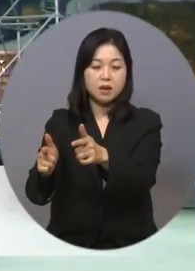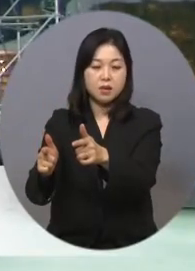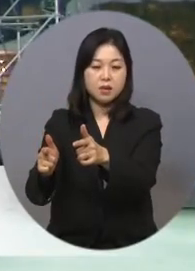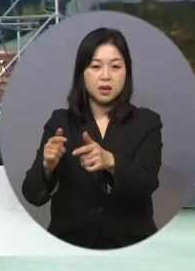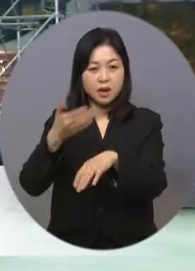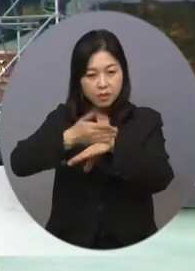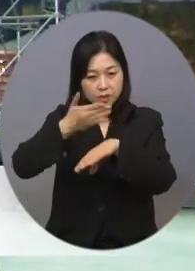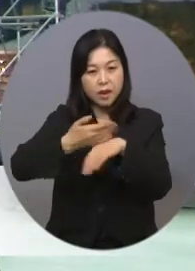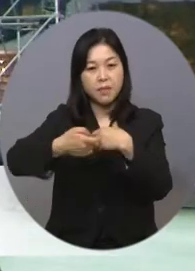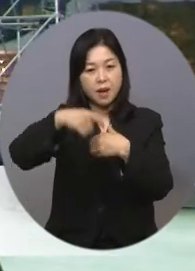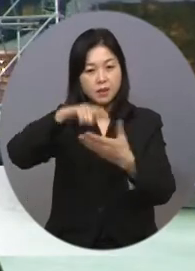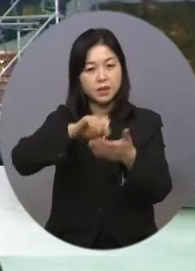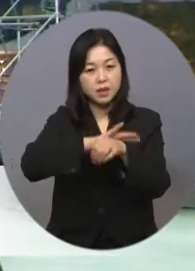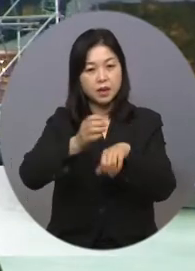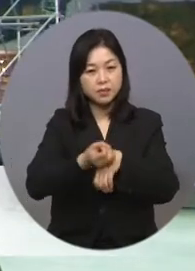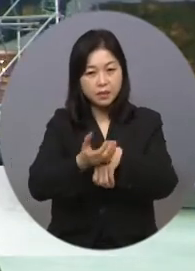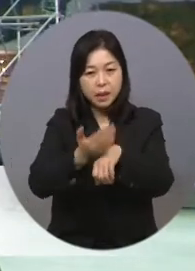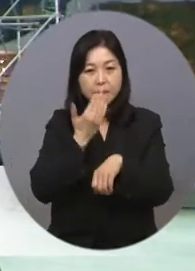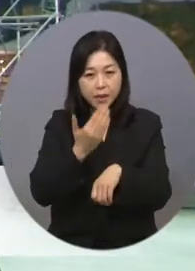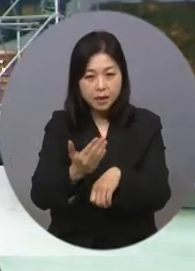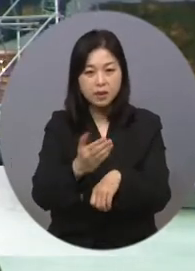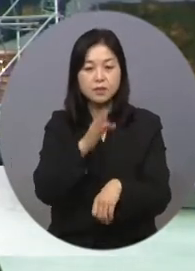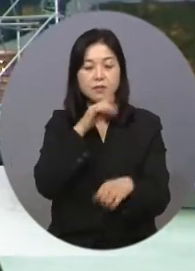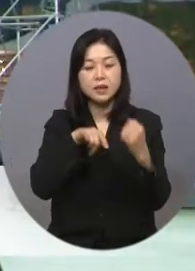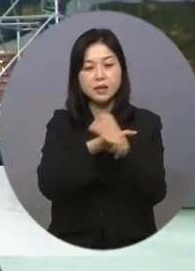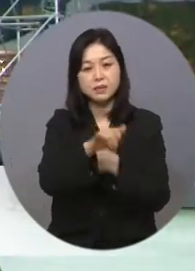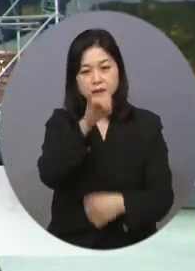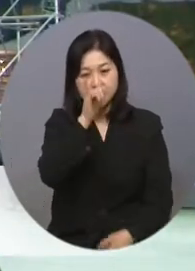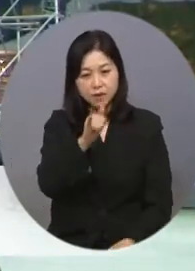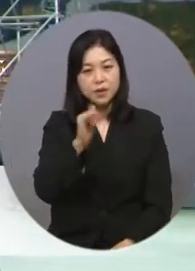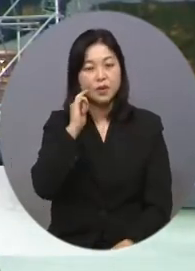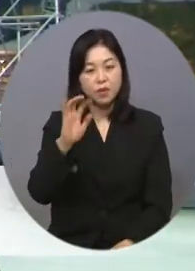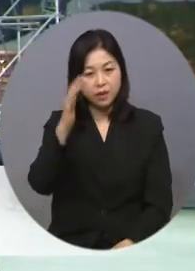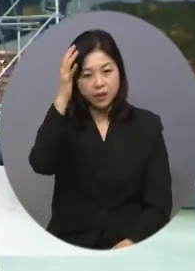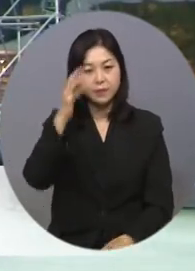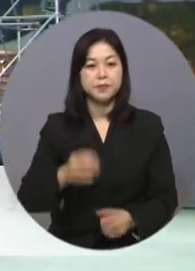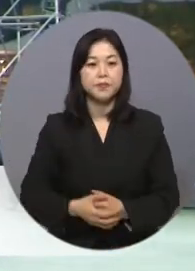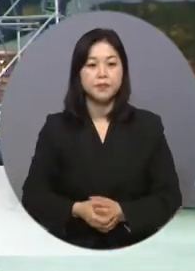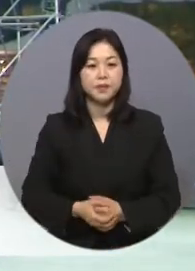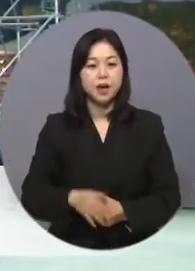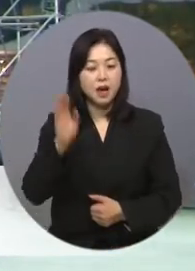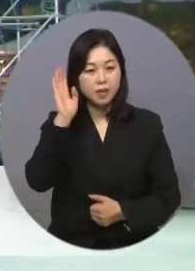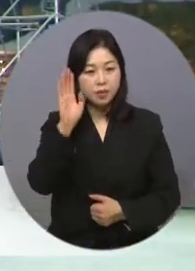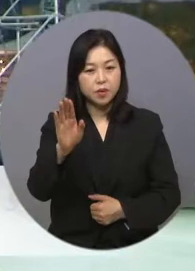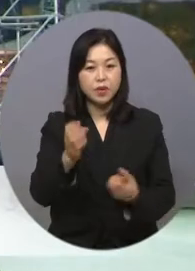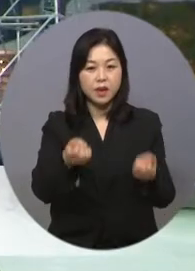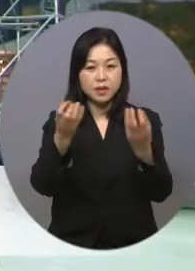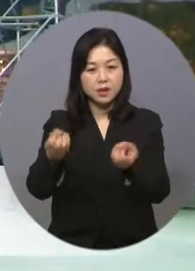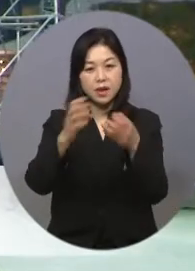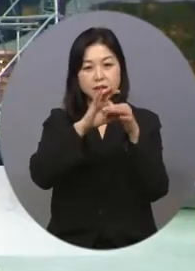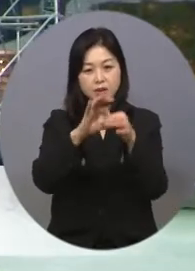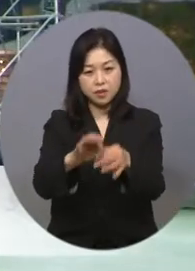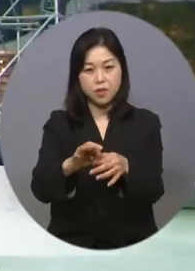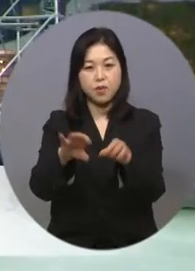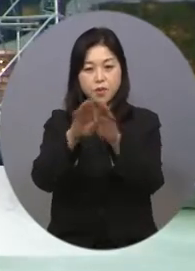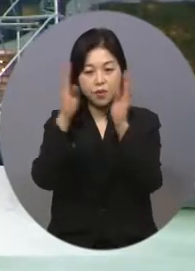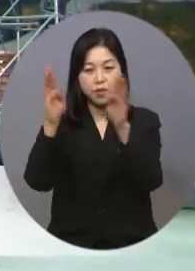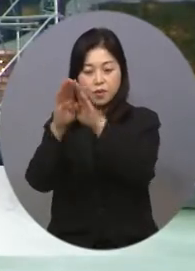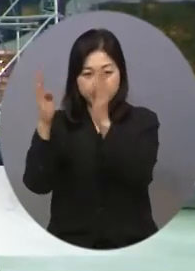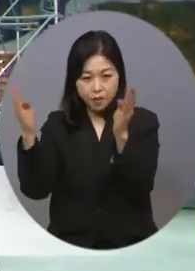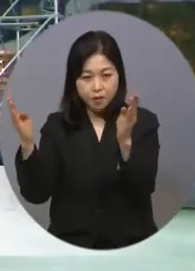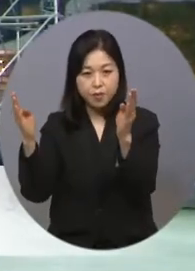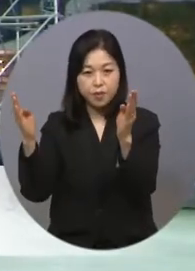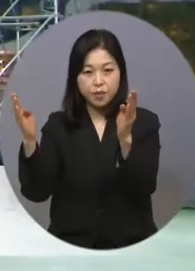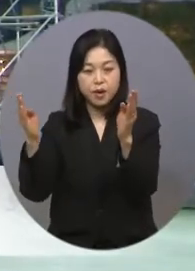통해 저희의 마음을 전달할 수 있게 되어 너무 뜻깊고 영광입니다. 앞으로도 이런 행사들 끊임없이 잘